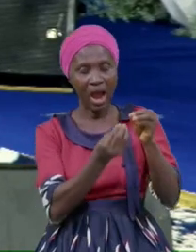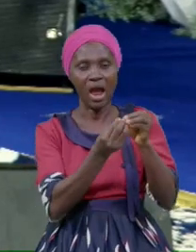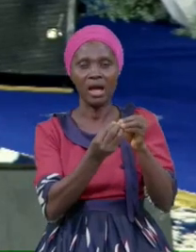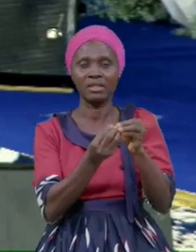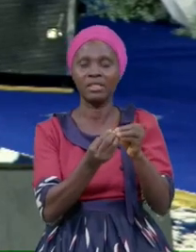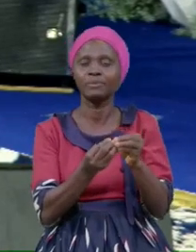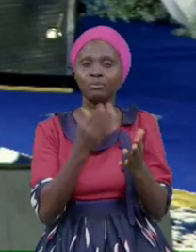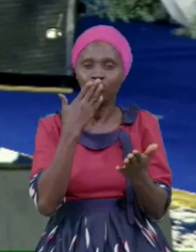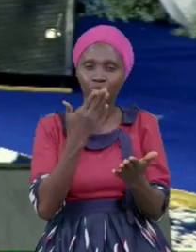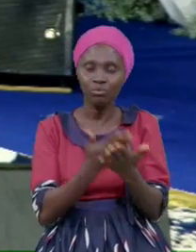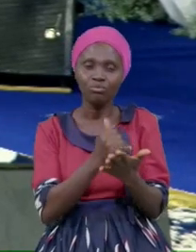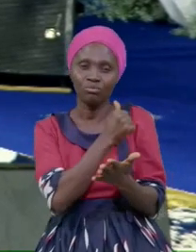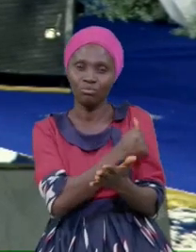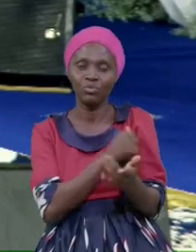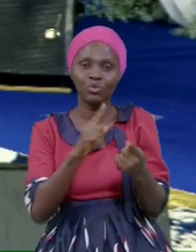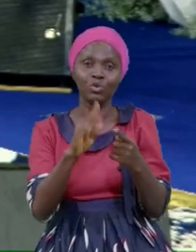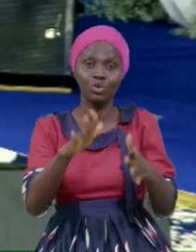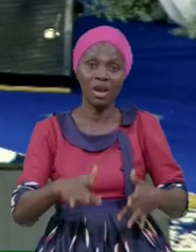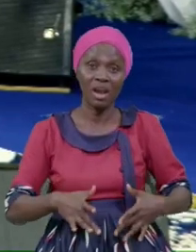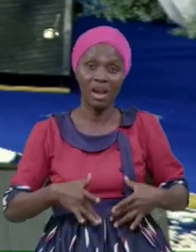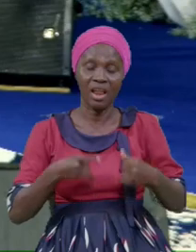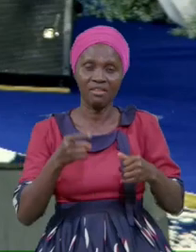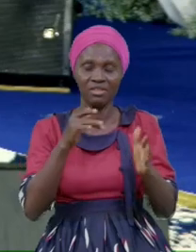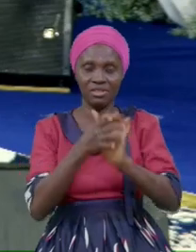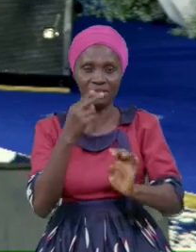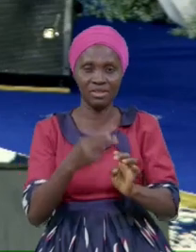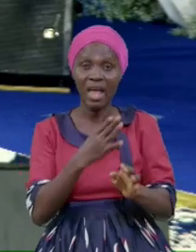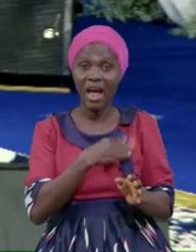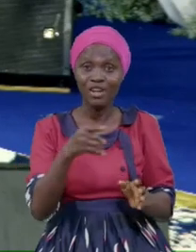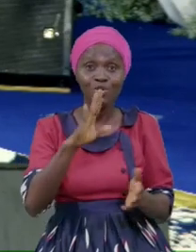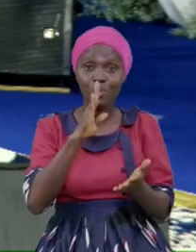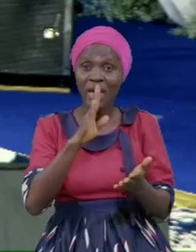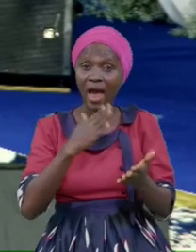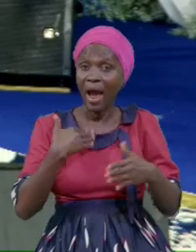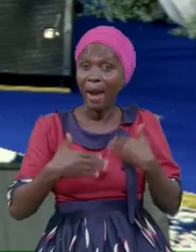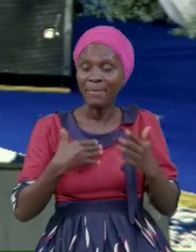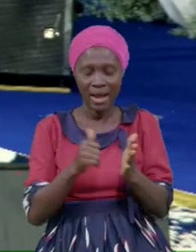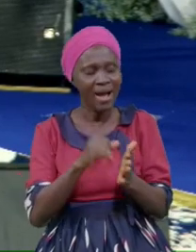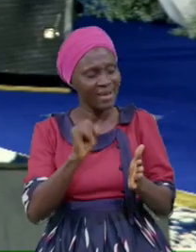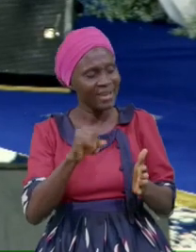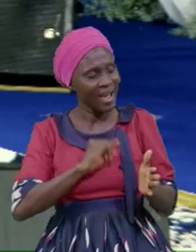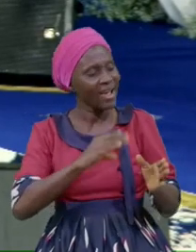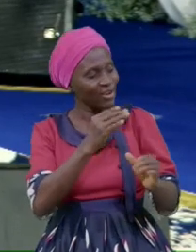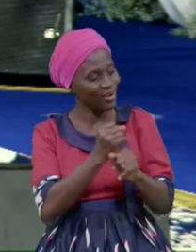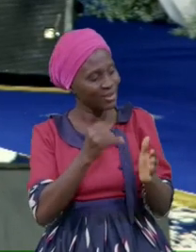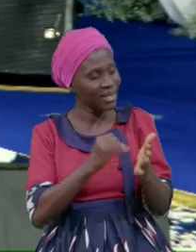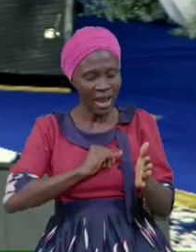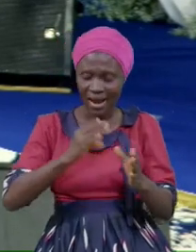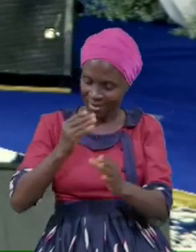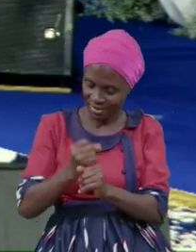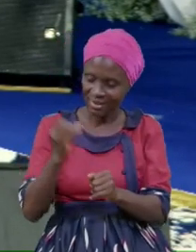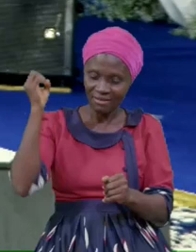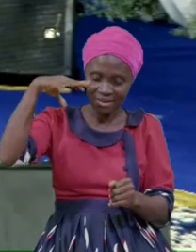apportera l'assurance dans votre vie. Et vous serez content de l'avoir reçu. J'ai reçu la grâce de